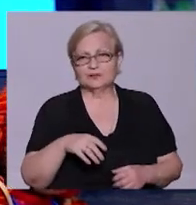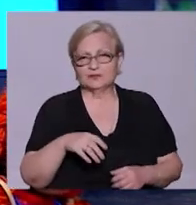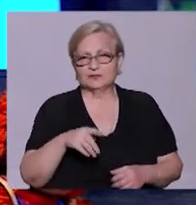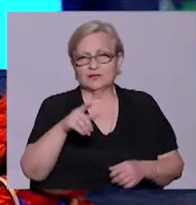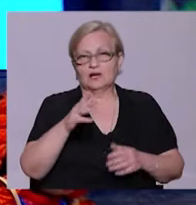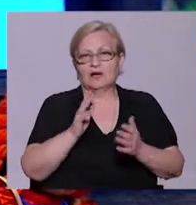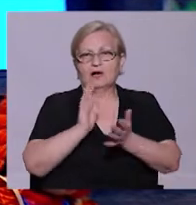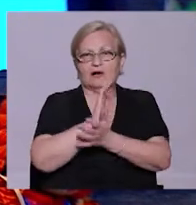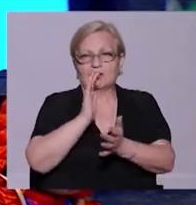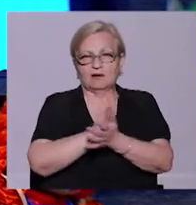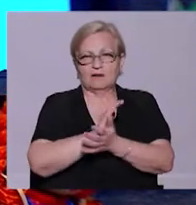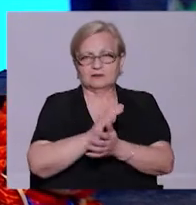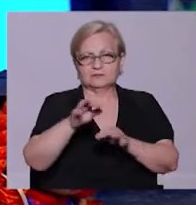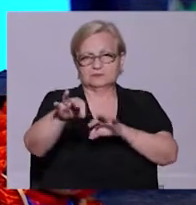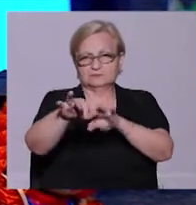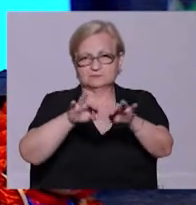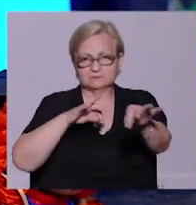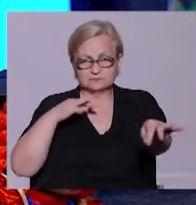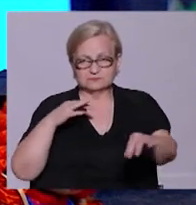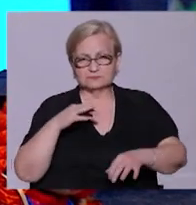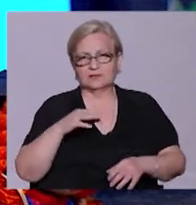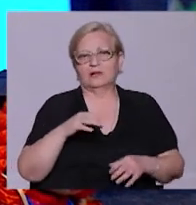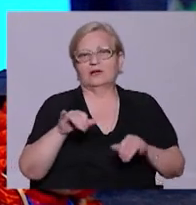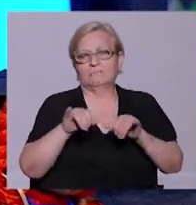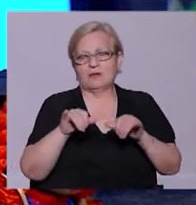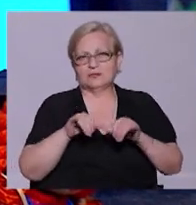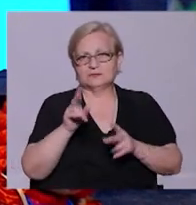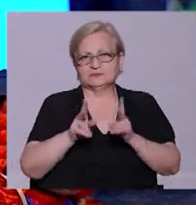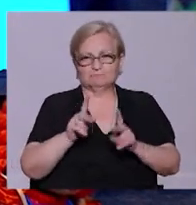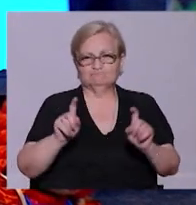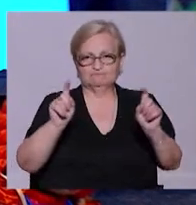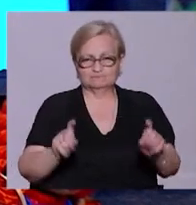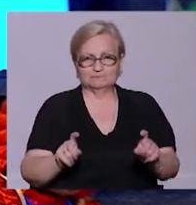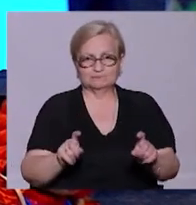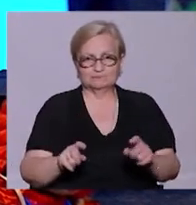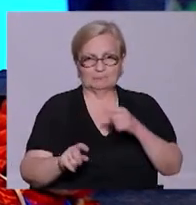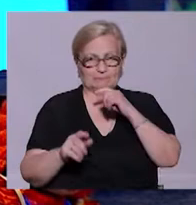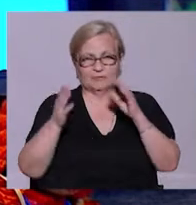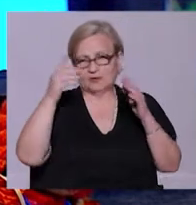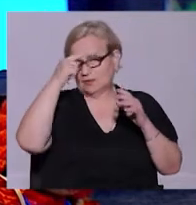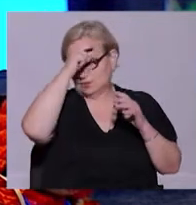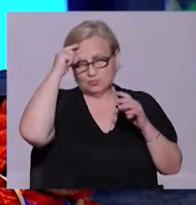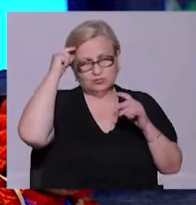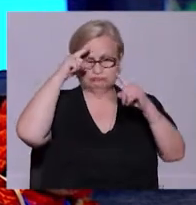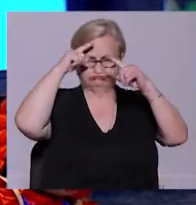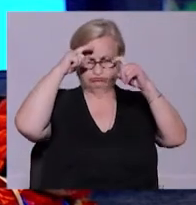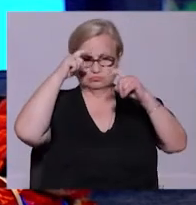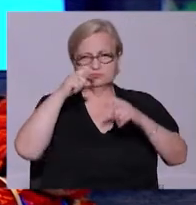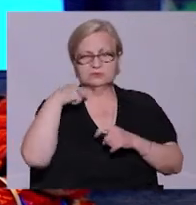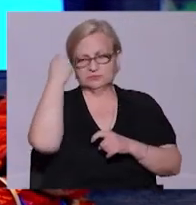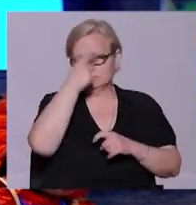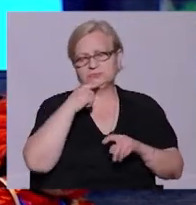შუაზე გახია ქაღალდის თეთრი პარკი და სამზარეულოს მაგიდას მიუჩნდა. შუბლი შეიკრა და საქმიანი იერი